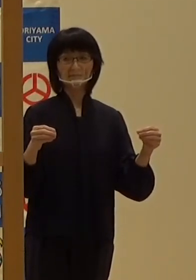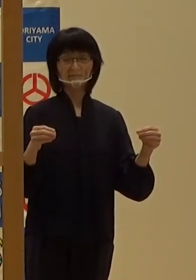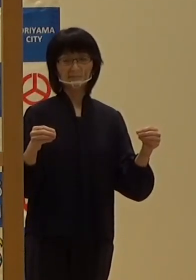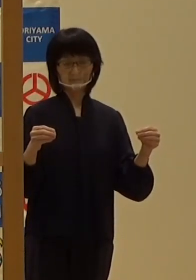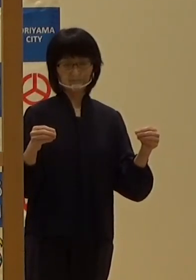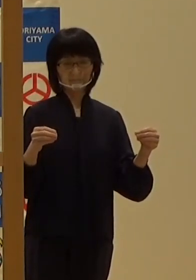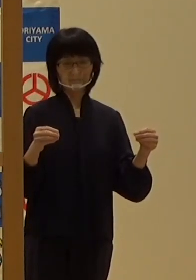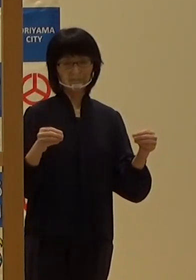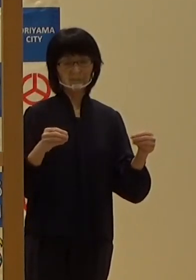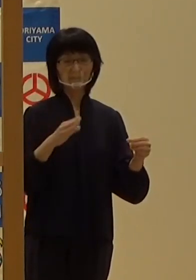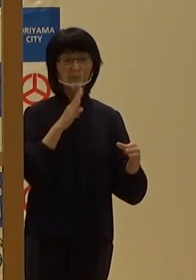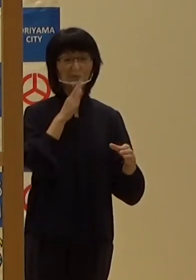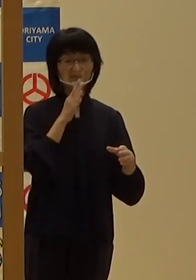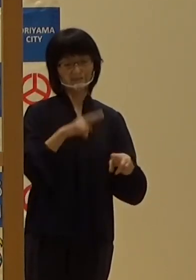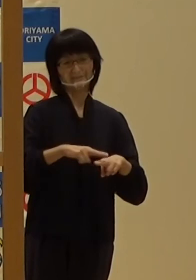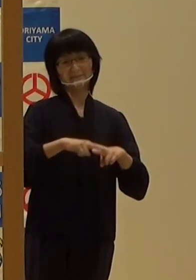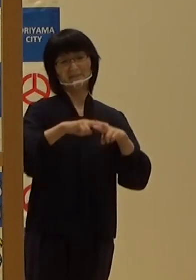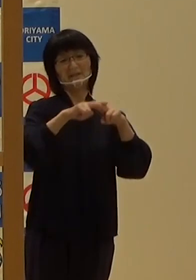あるんですけれども、